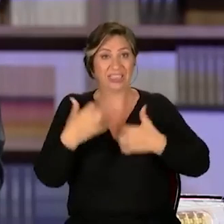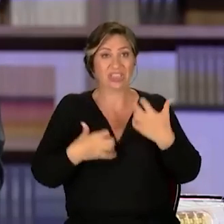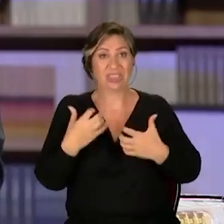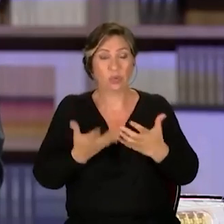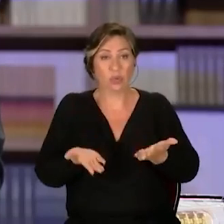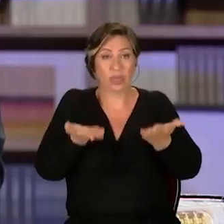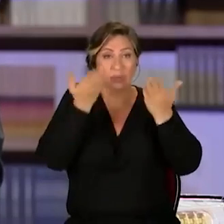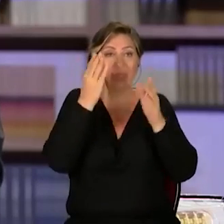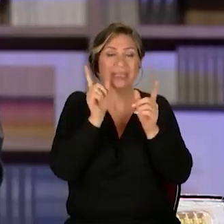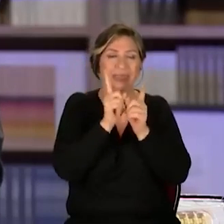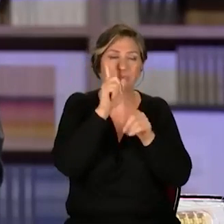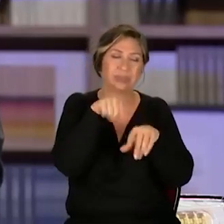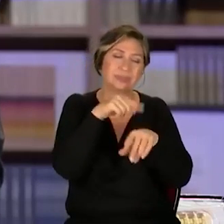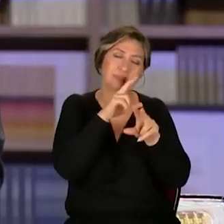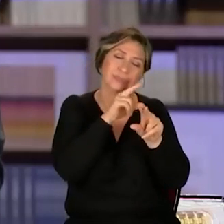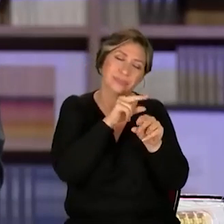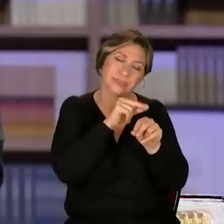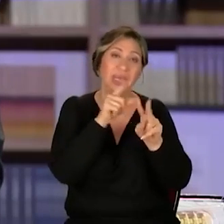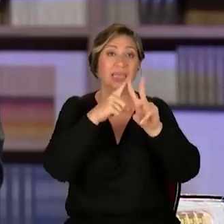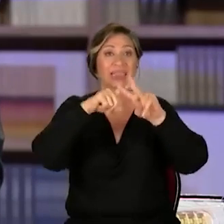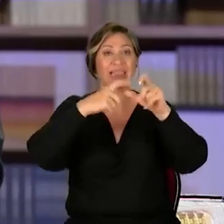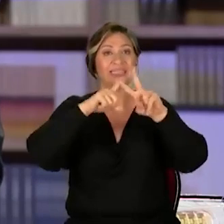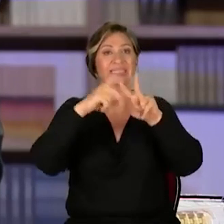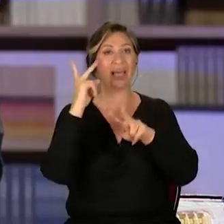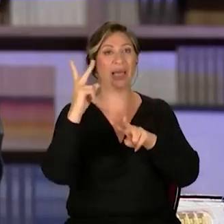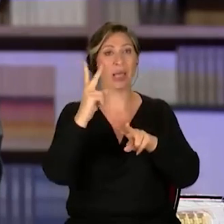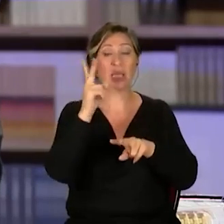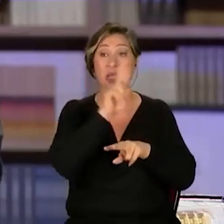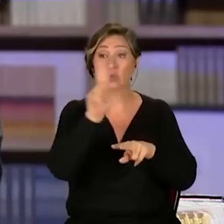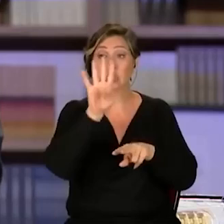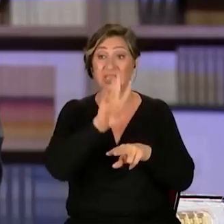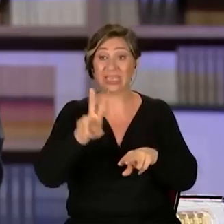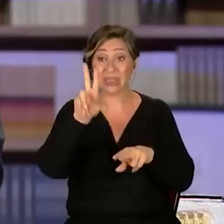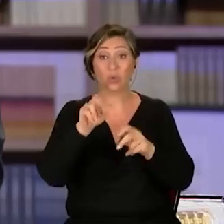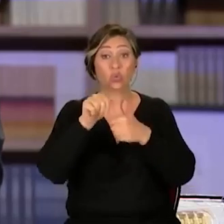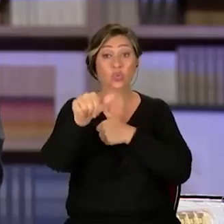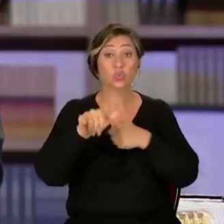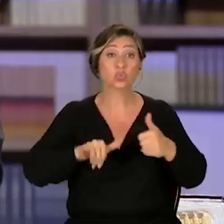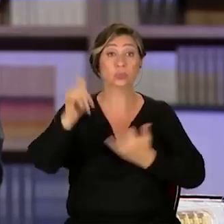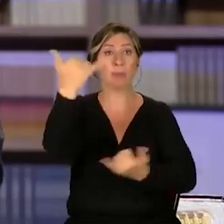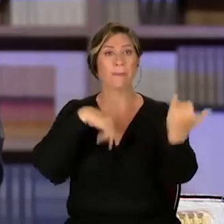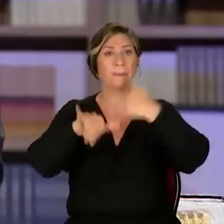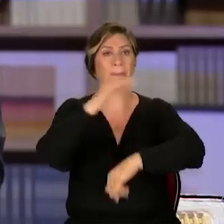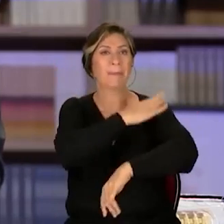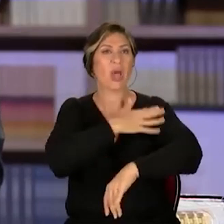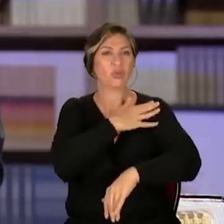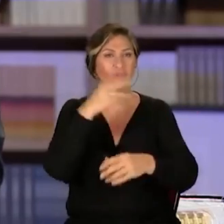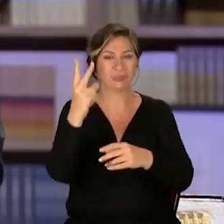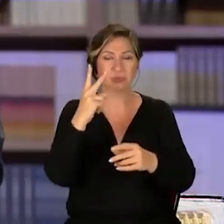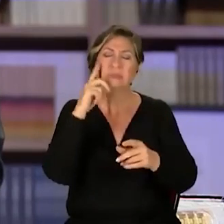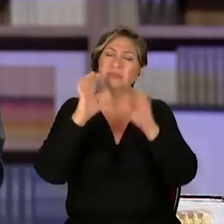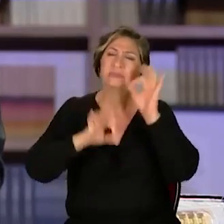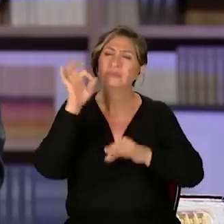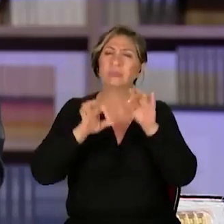şekerleme. 1995 yılında NASA tarafından 747 uzun uçuş pilotu üzerinde yapılan bir çalışma. Gün içinde